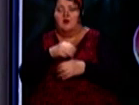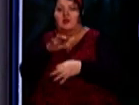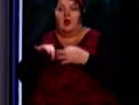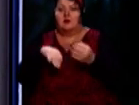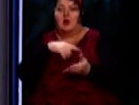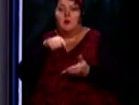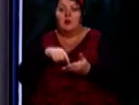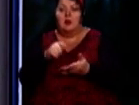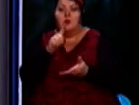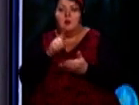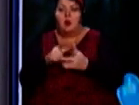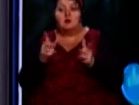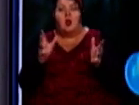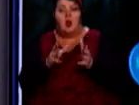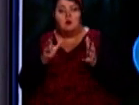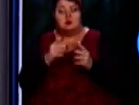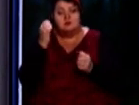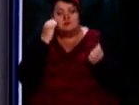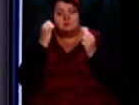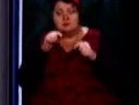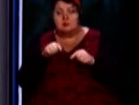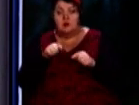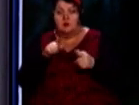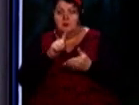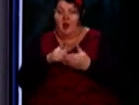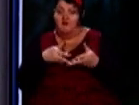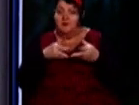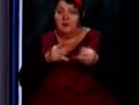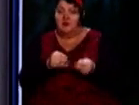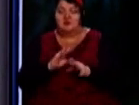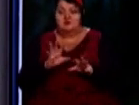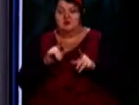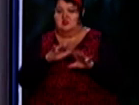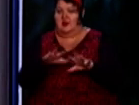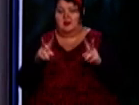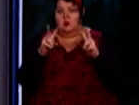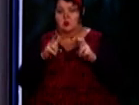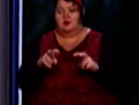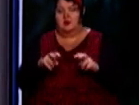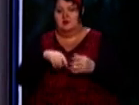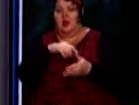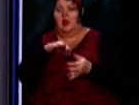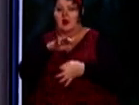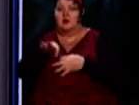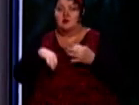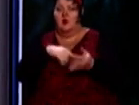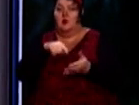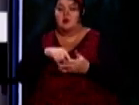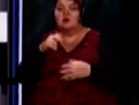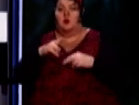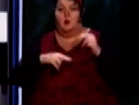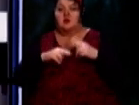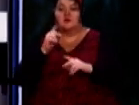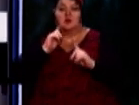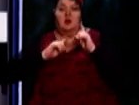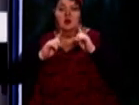мав би цим опікуватись, він би мав на це вплив. Це не розглядається на архітектурно-містобудівних радах, це не погоджується головним